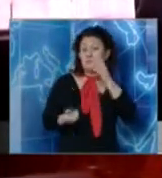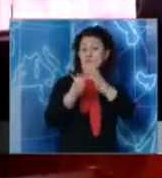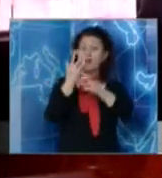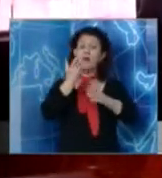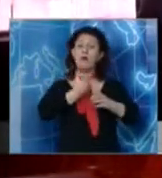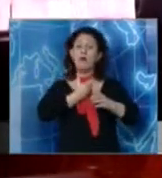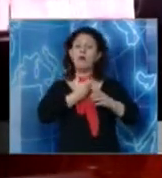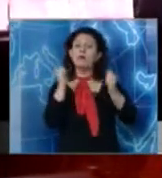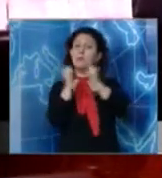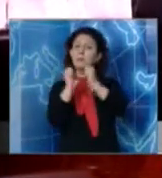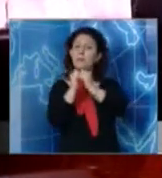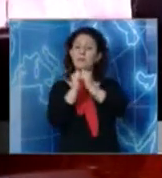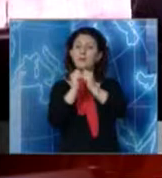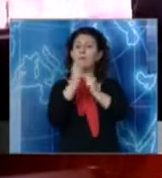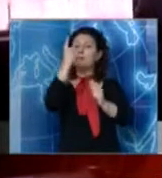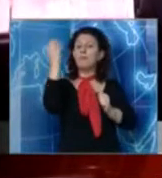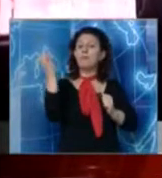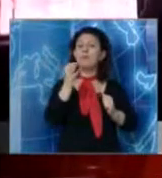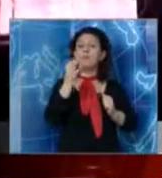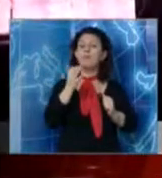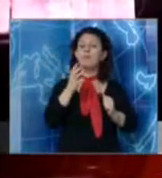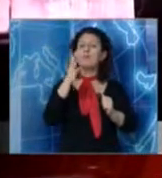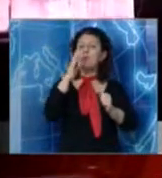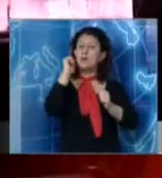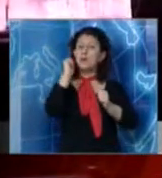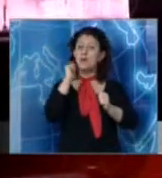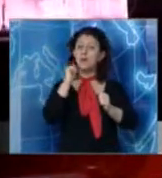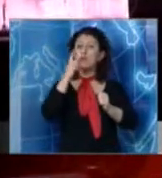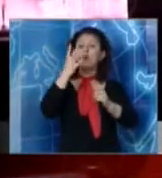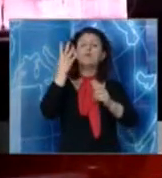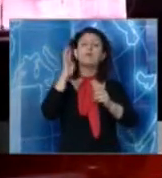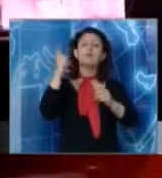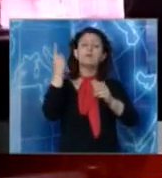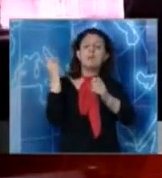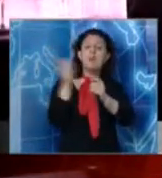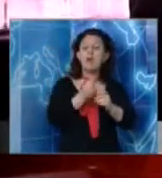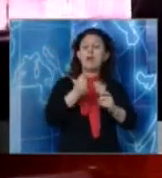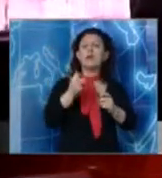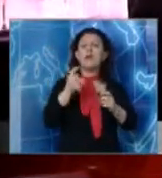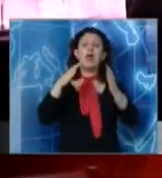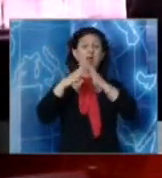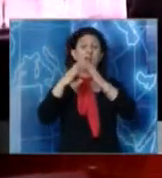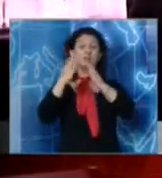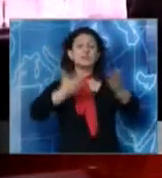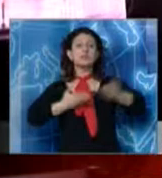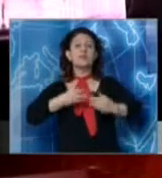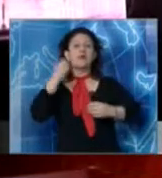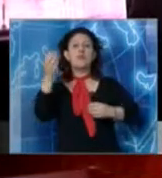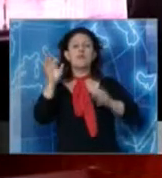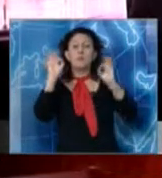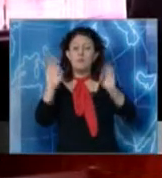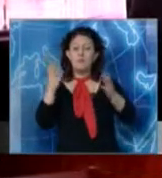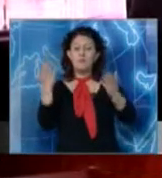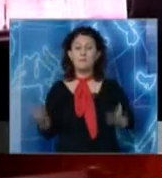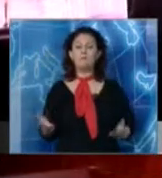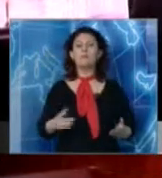birlikte bu 1000 ile 4000 nüfusa bir aile hekimi bir eve hizmet vermeye veya aile